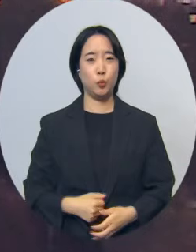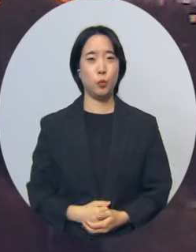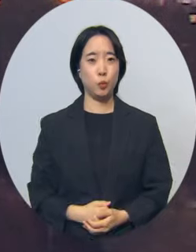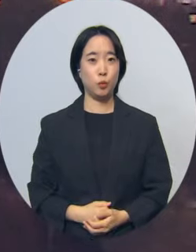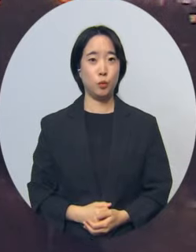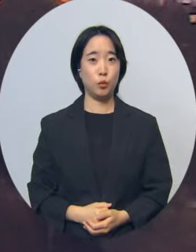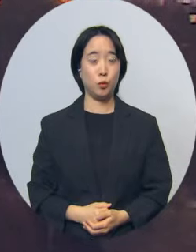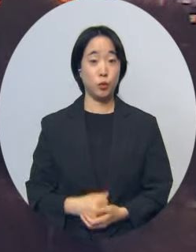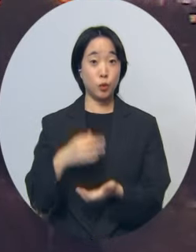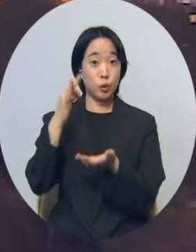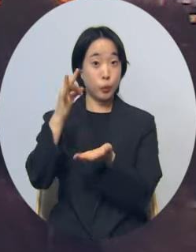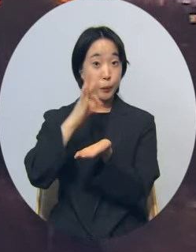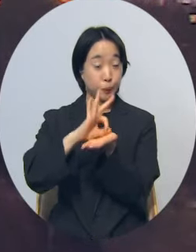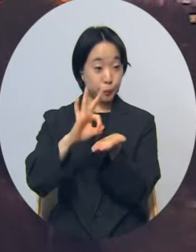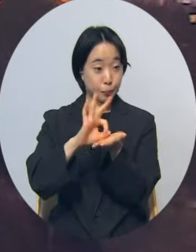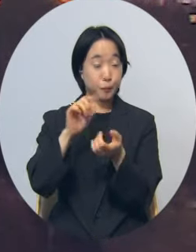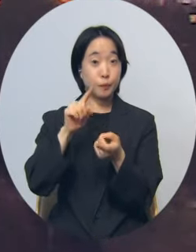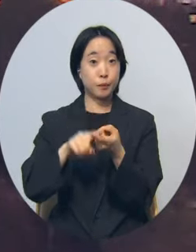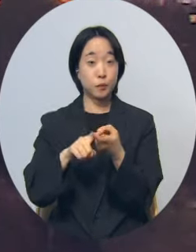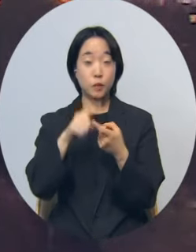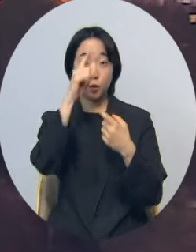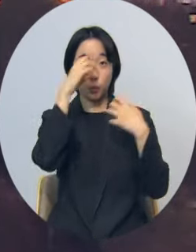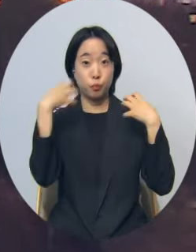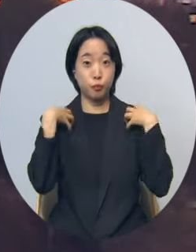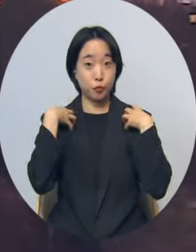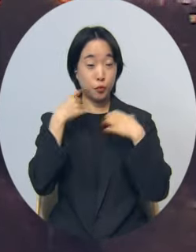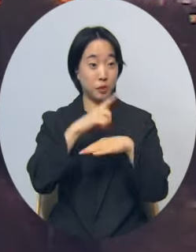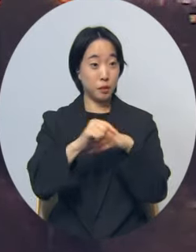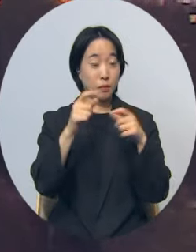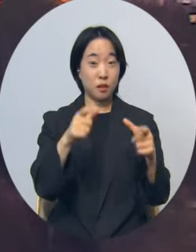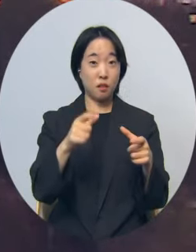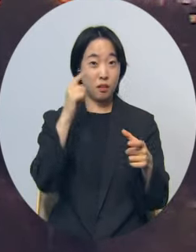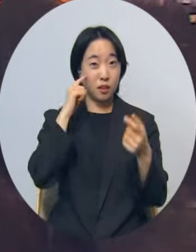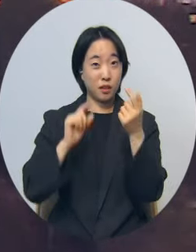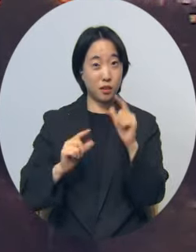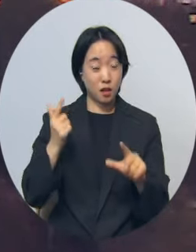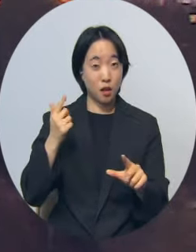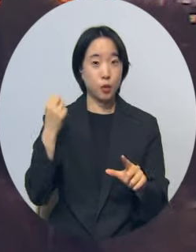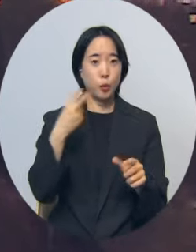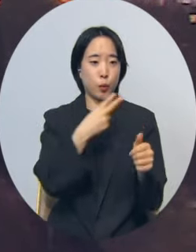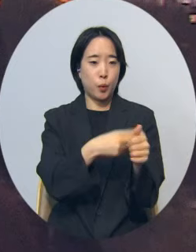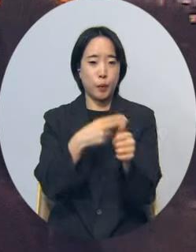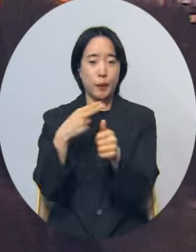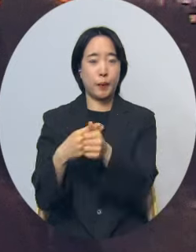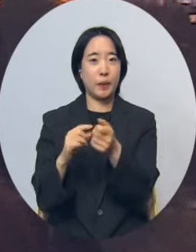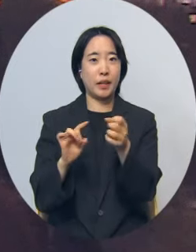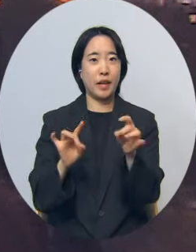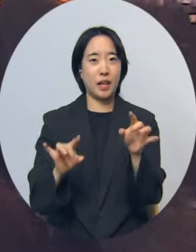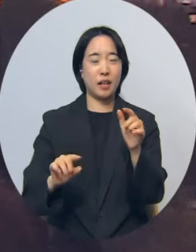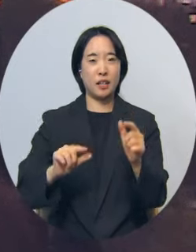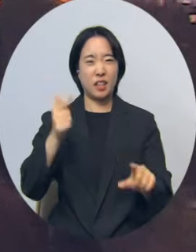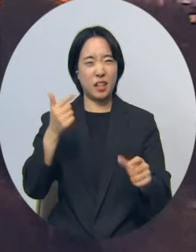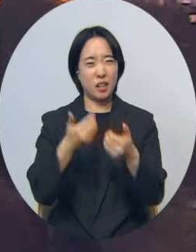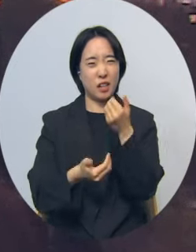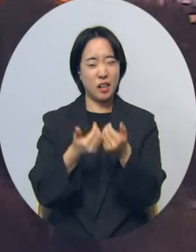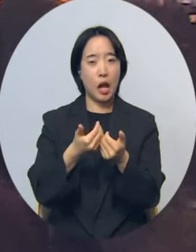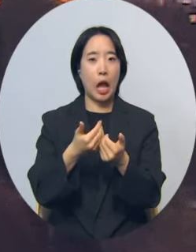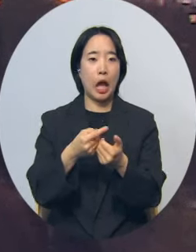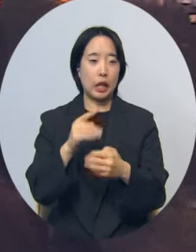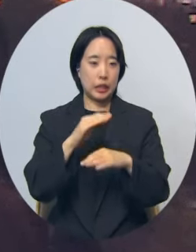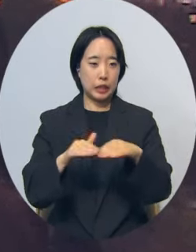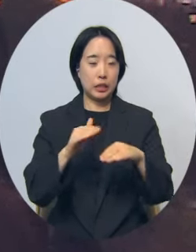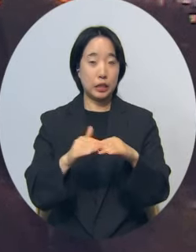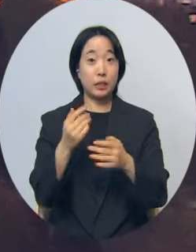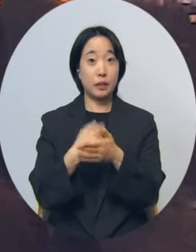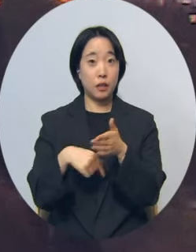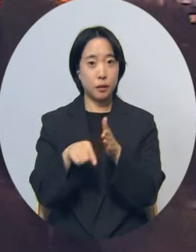재원 조달에 대한 중앙정부와 지자체 간 이견은 물론 교사들 간의 갈등을 조정하고 해소하려면 이해 당사자